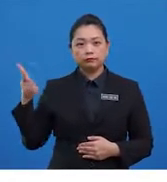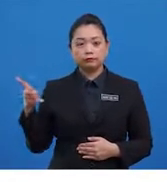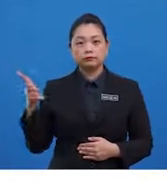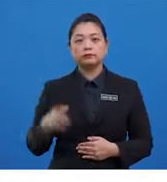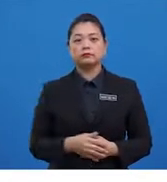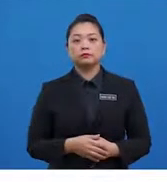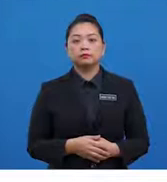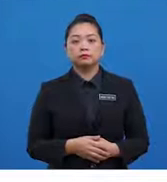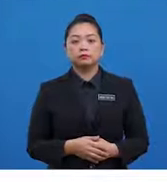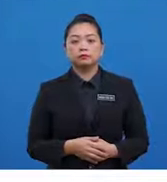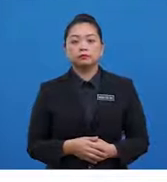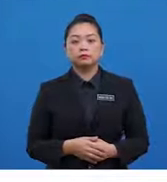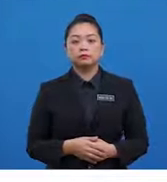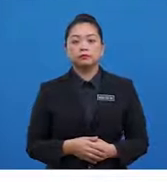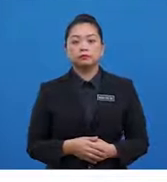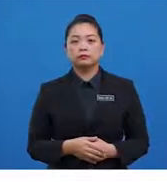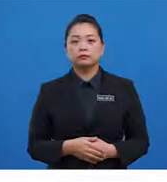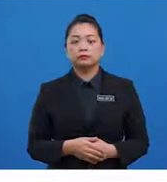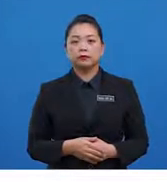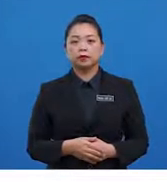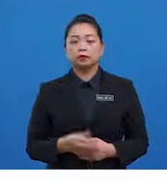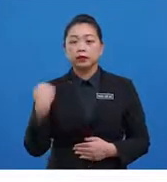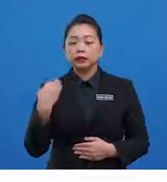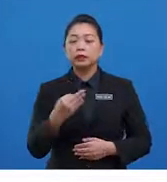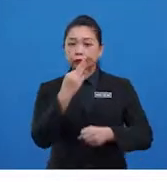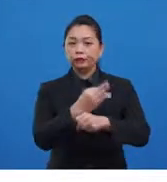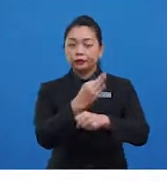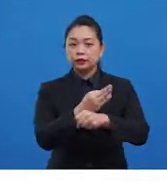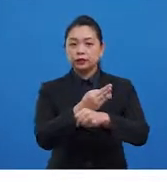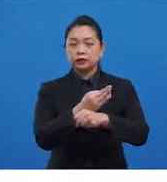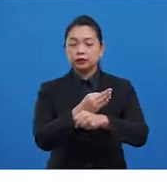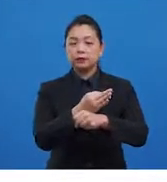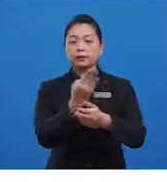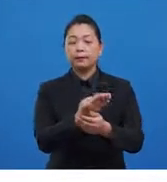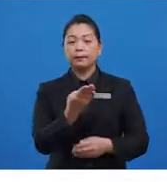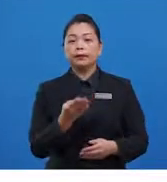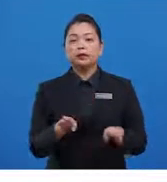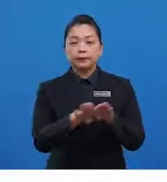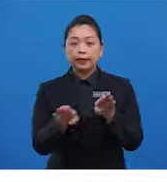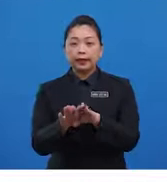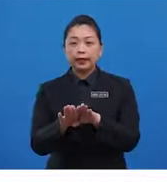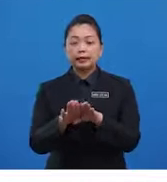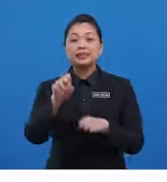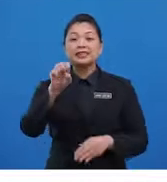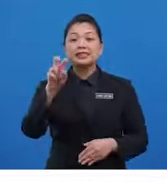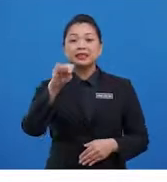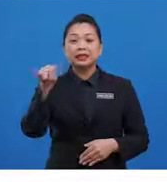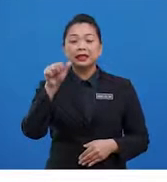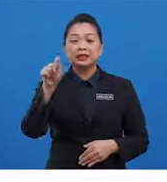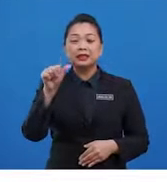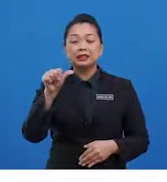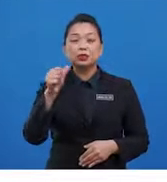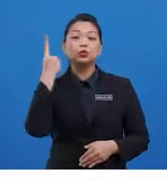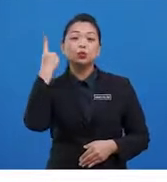tiga senjata Melayu lama pada zaman dahulu. Manakala peranannya ialah sebagai